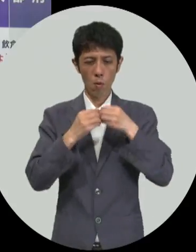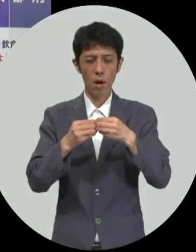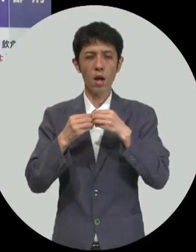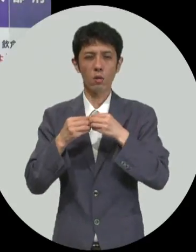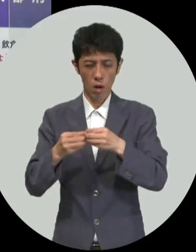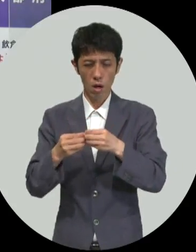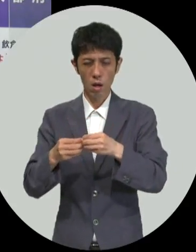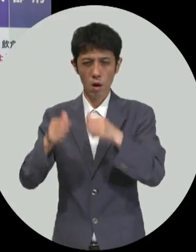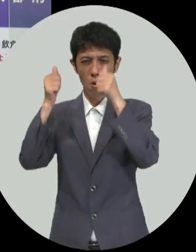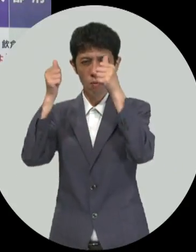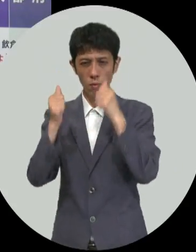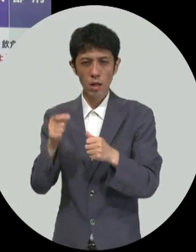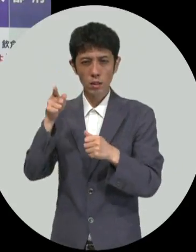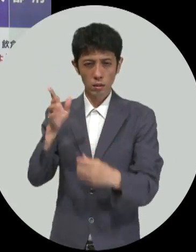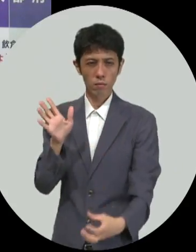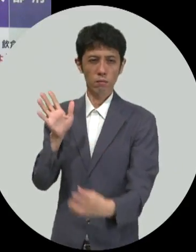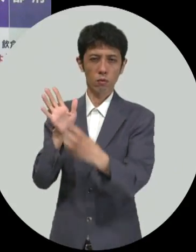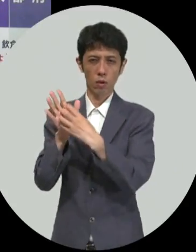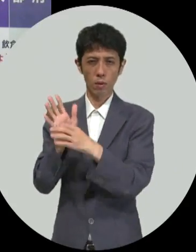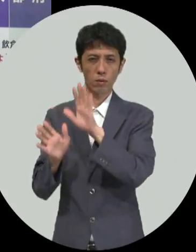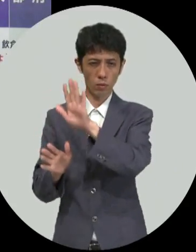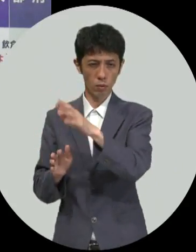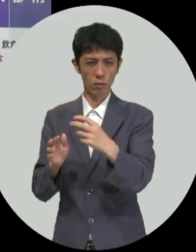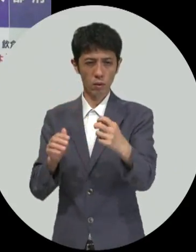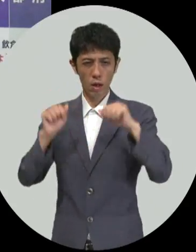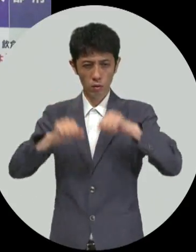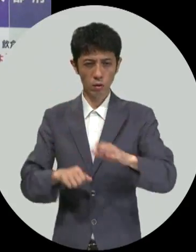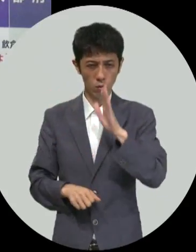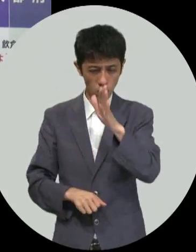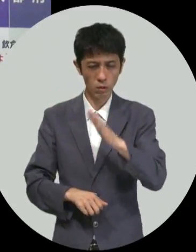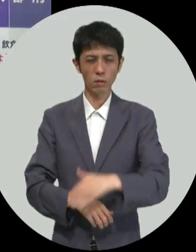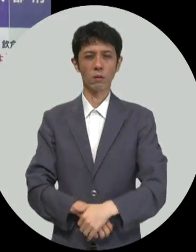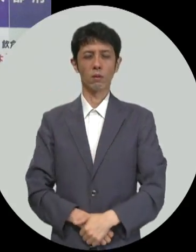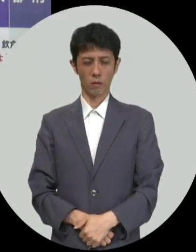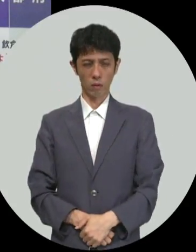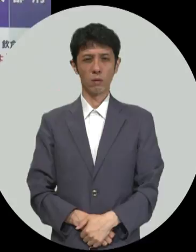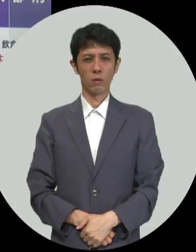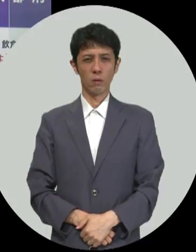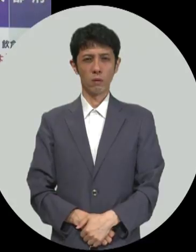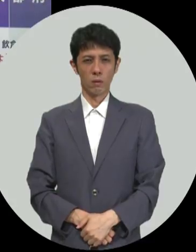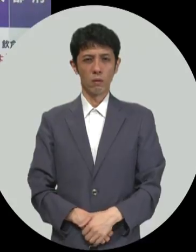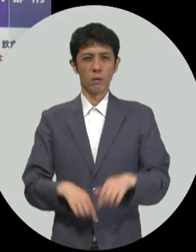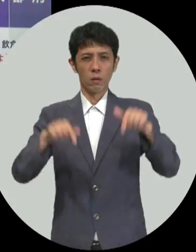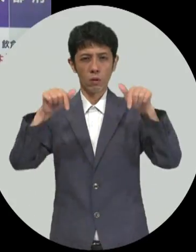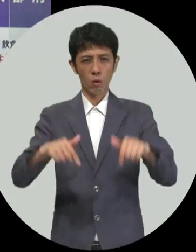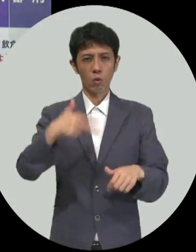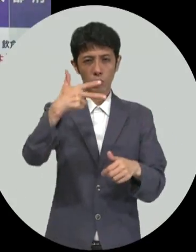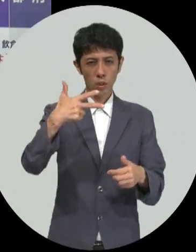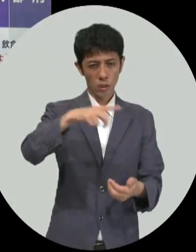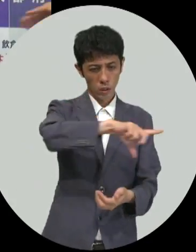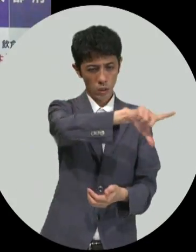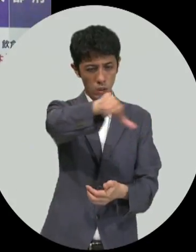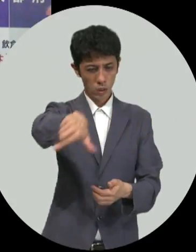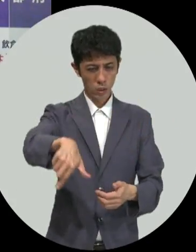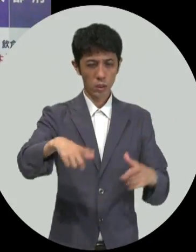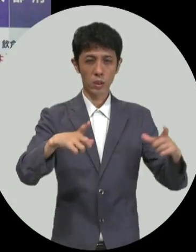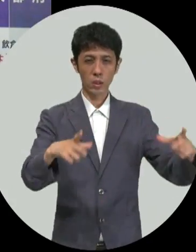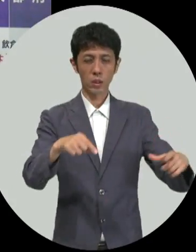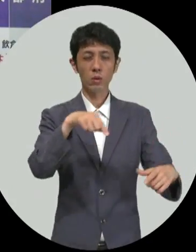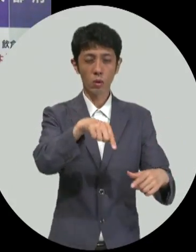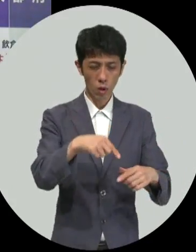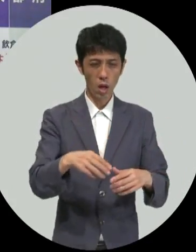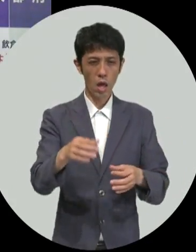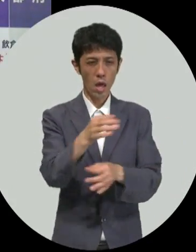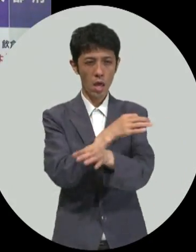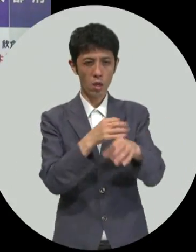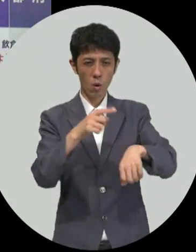ームページでのご確認をぜひともお願いしたいと思っております。まず、京都市域につきましては、営